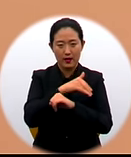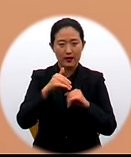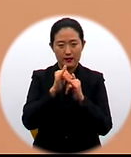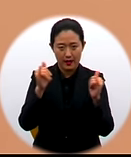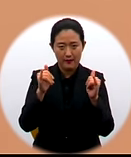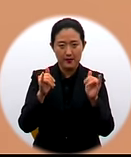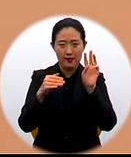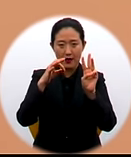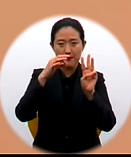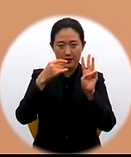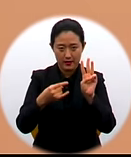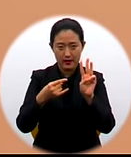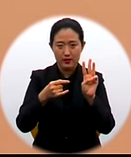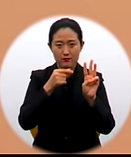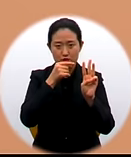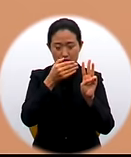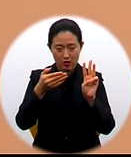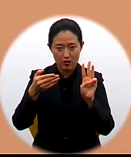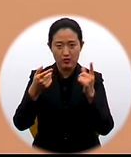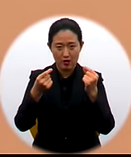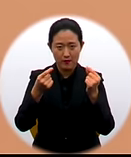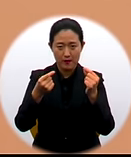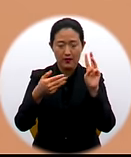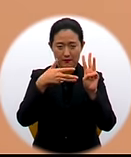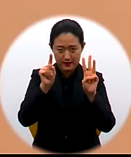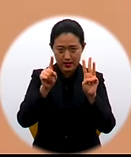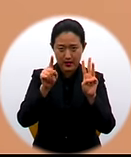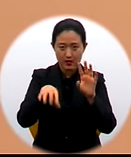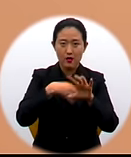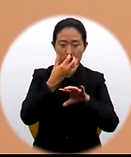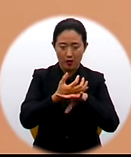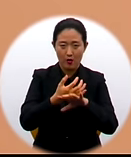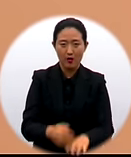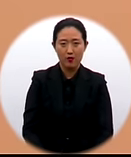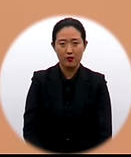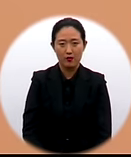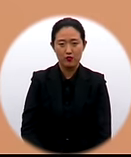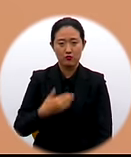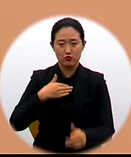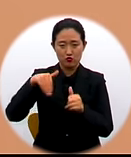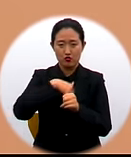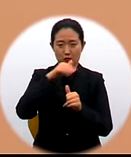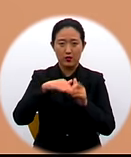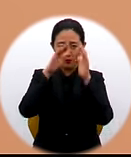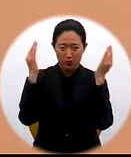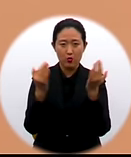시대가 바로 3차 산업혁명입니다. 지금 우리를 둘러싸고 있는 모든 환경이 이 3차